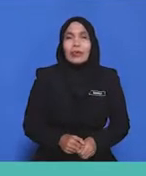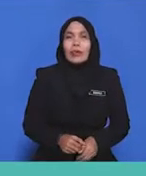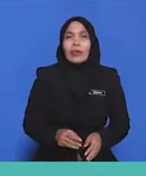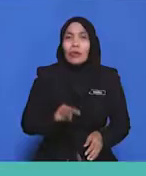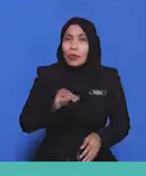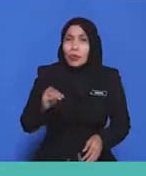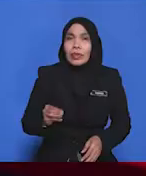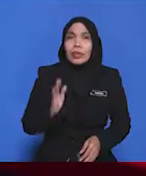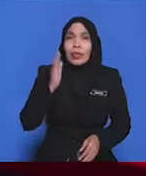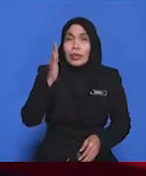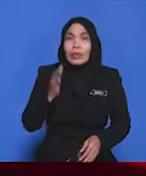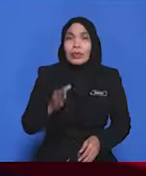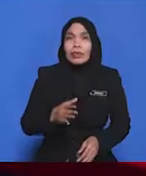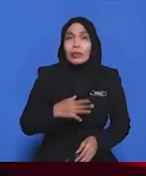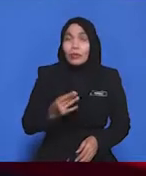olahraga.